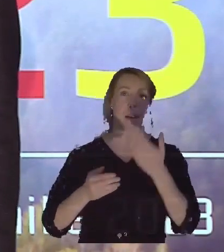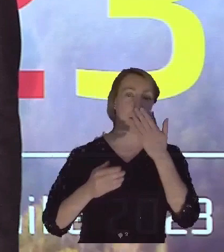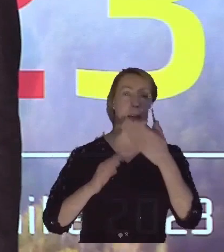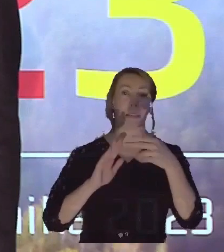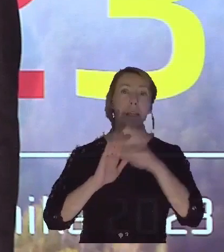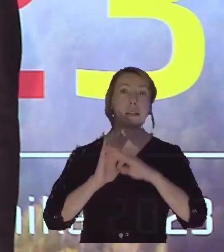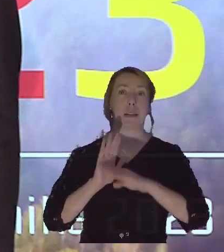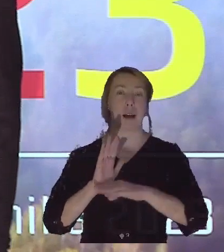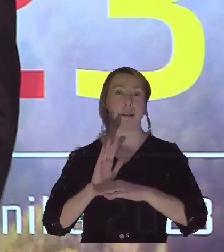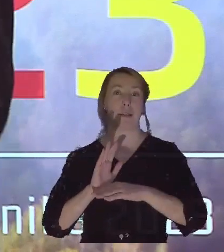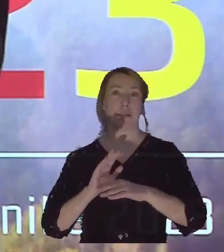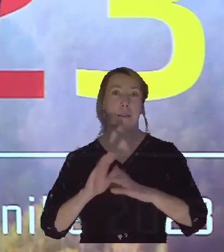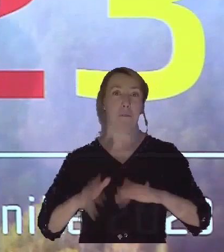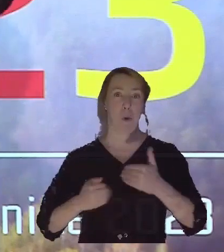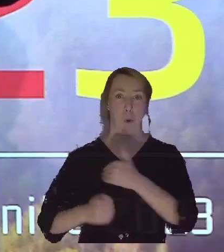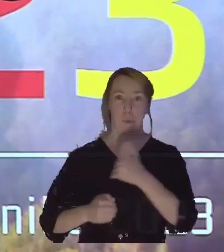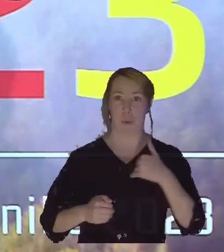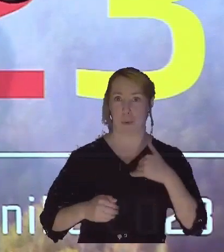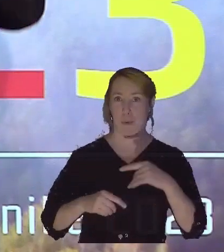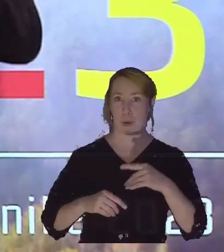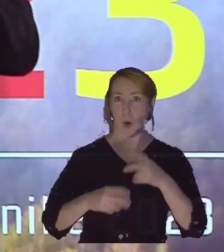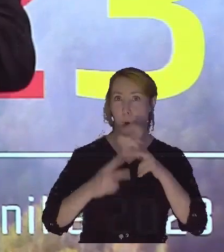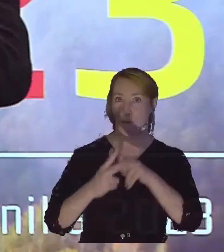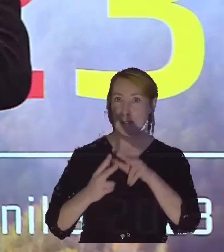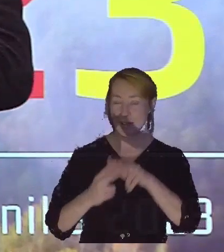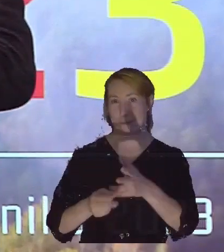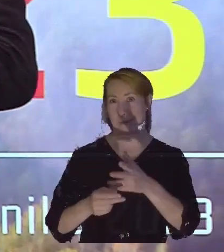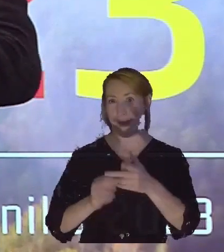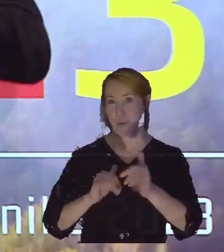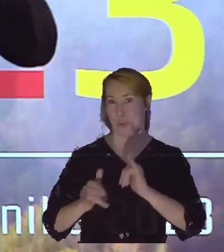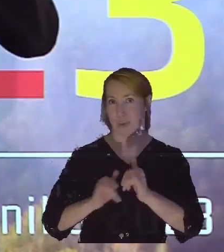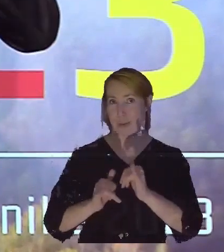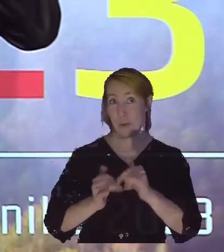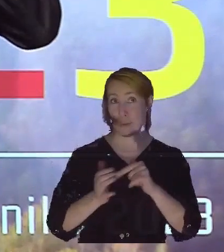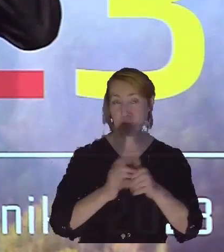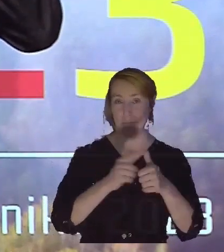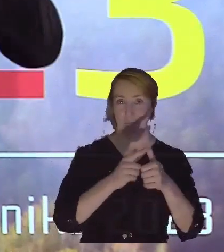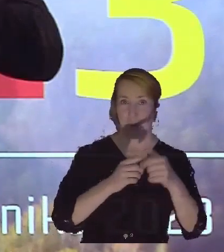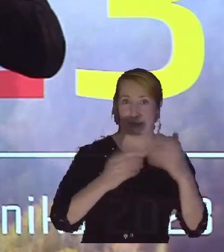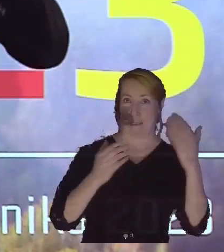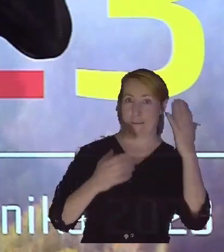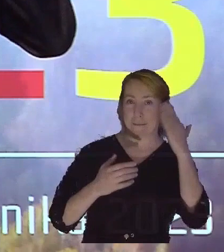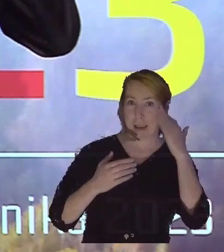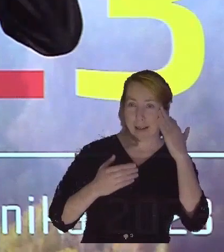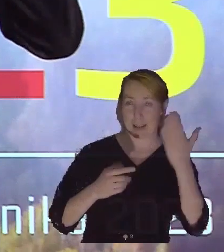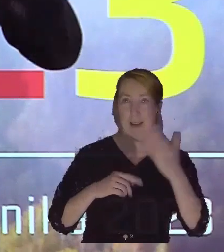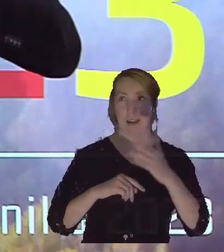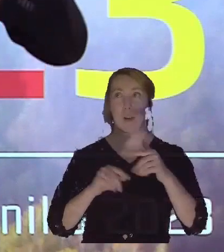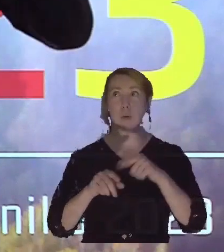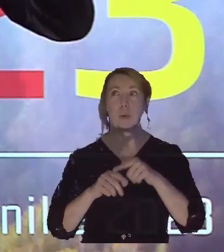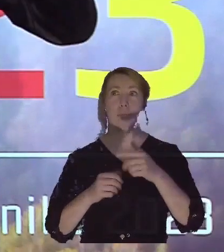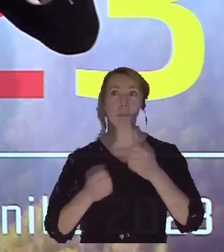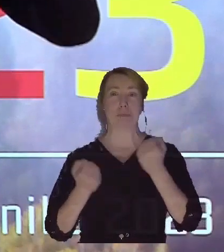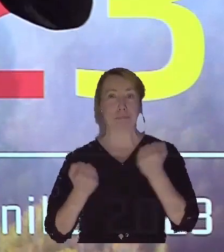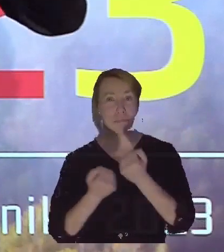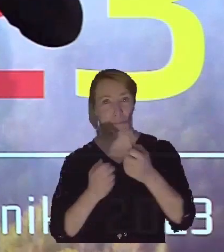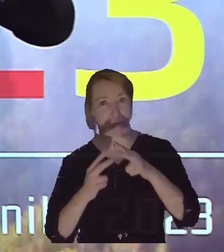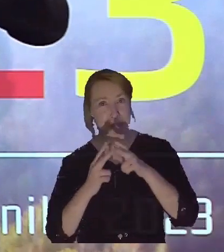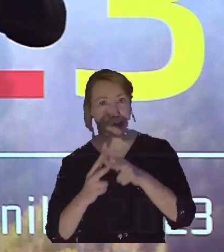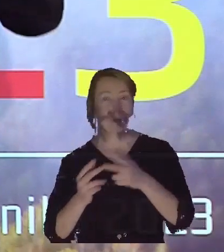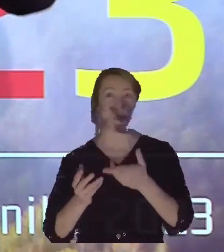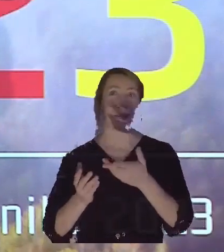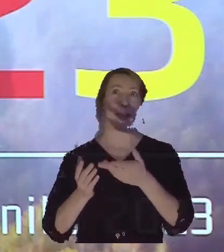Wielkopolskiej Ofensywy Turystycznej? To jest ofensywa wiedzy i to jest ofensywa, która powoduje, że